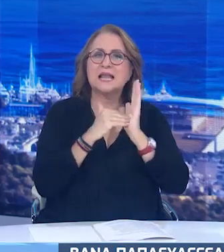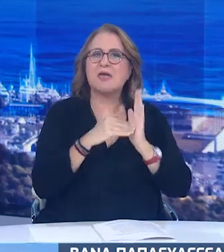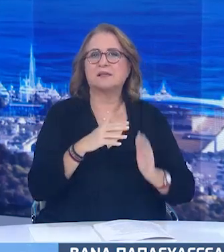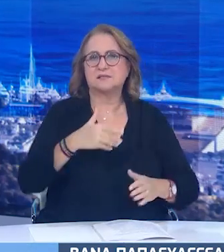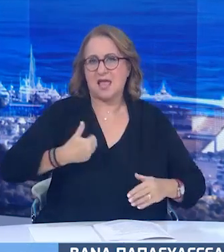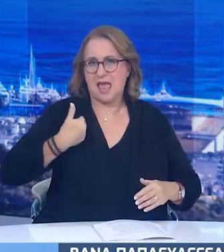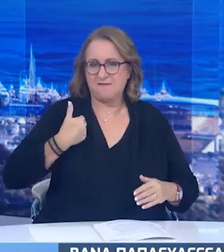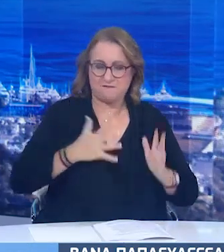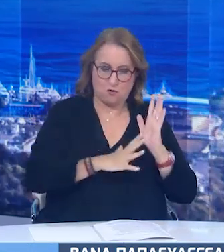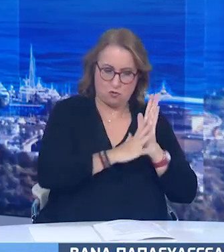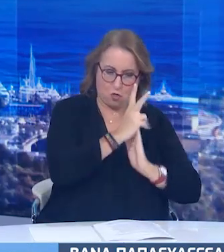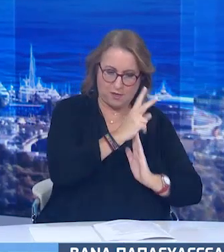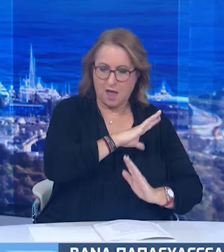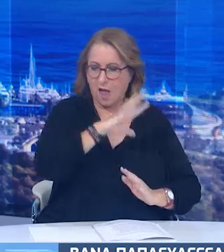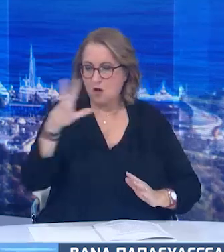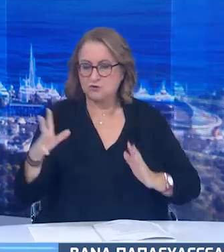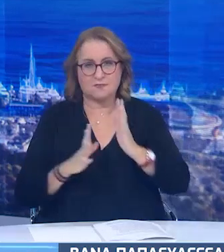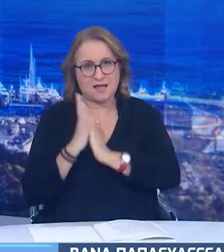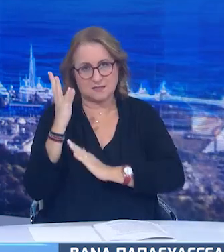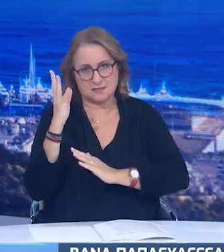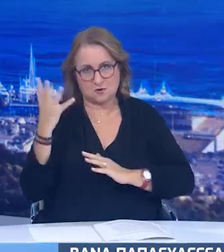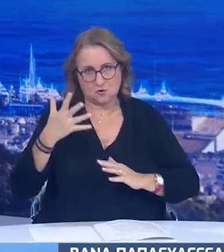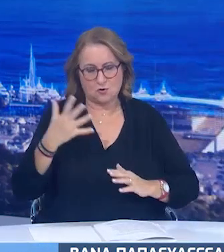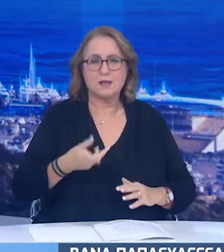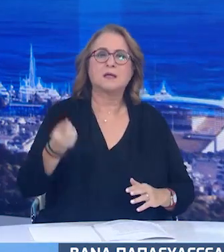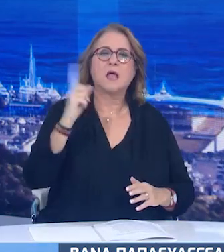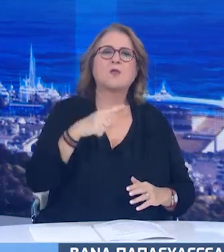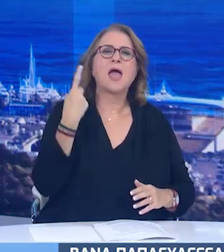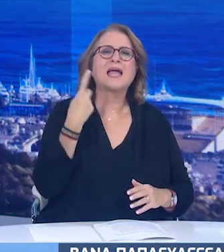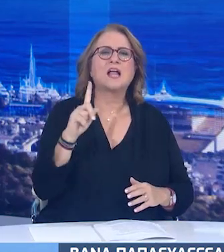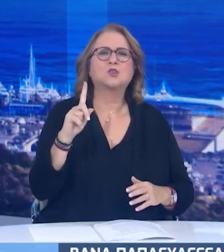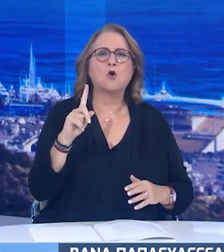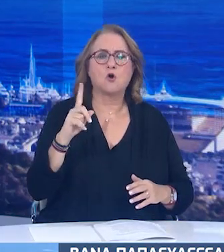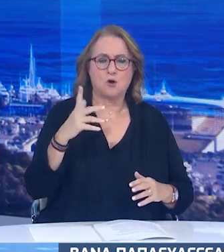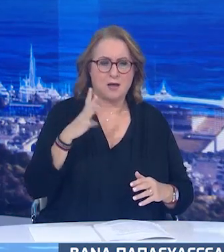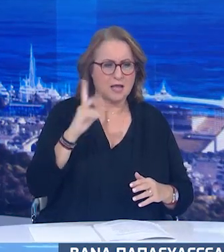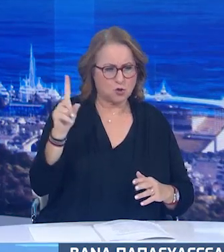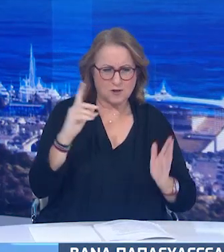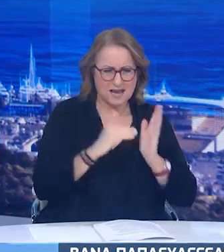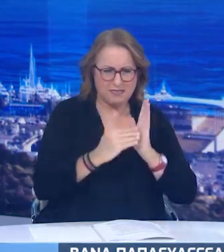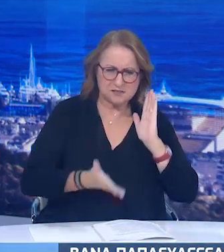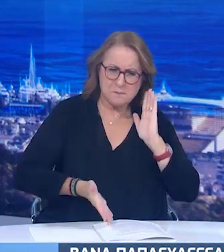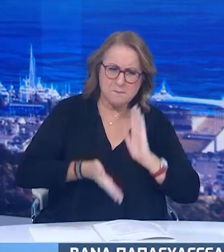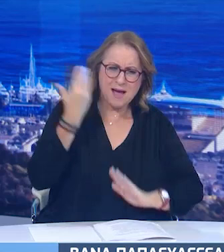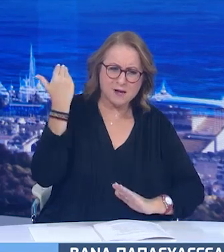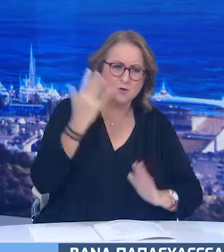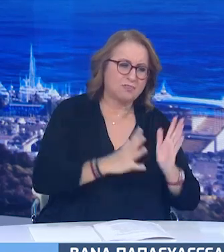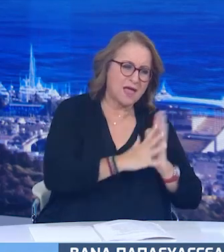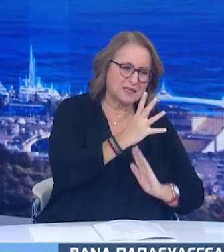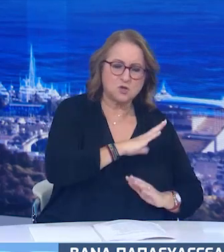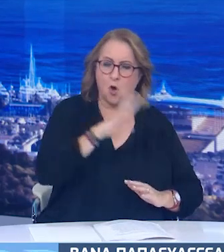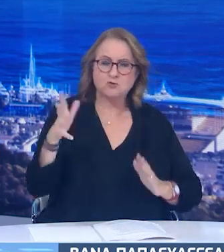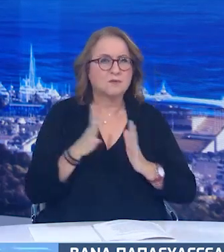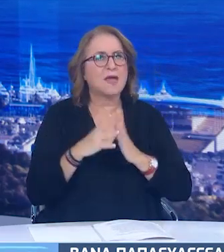έως 14 ετών και περισσότεροι από 100.000 έφηβοι ηλικίας 15 έως 17 ετών έχουν ήδη εμβολιαστεί με μία